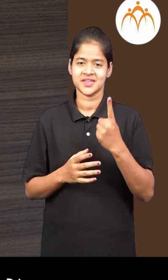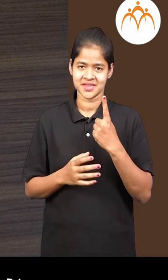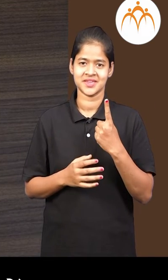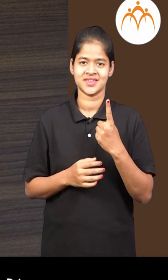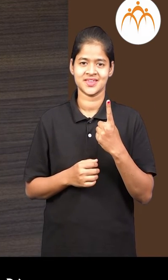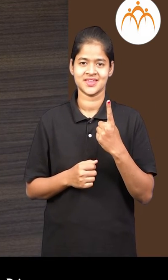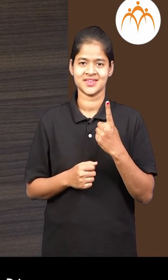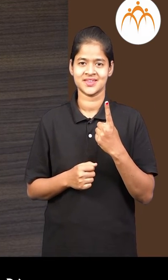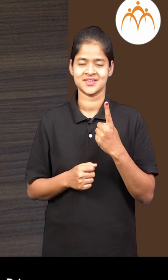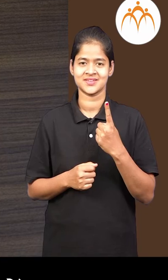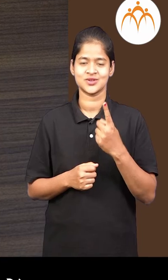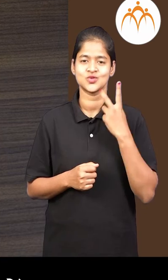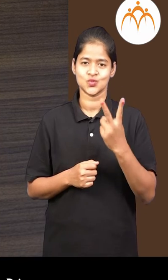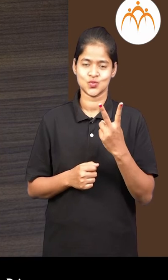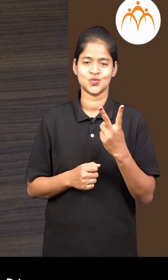एक